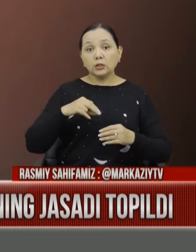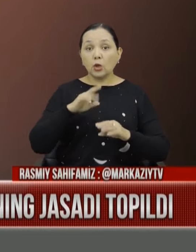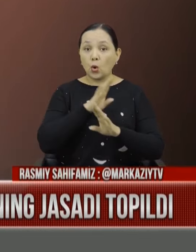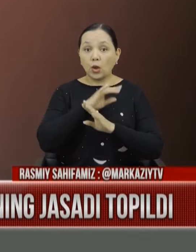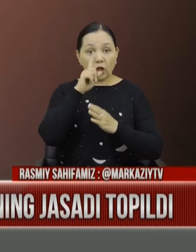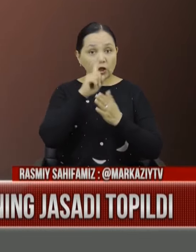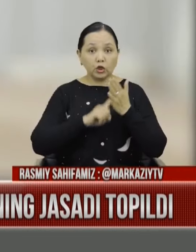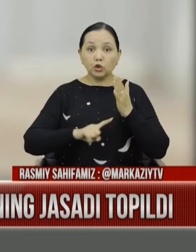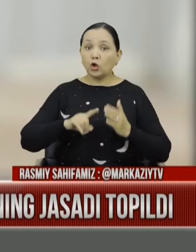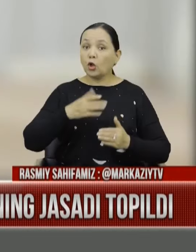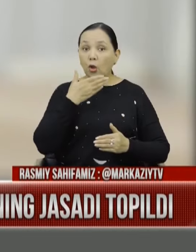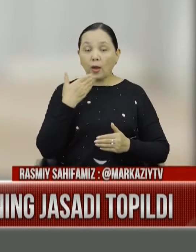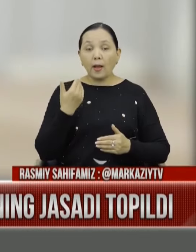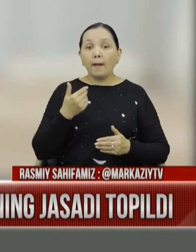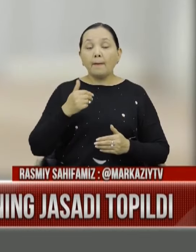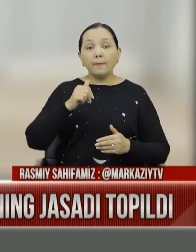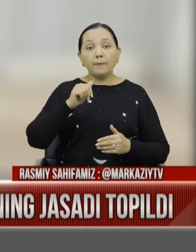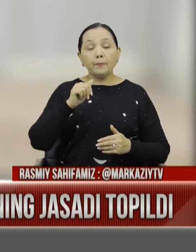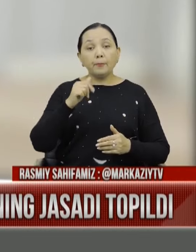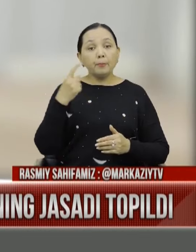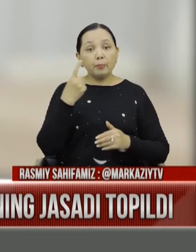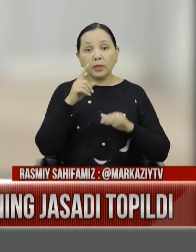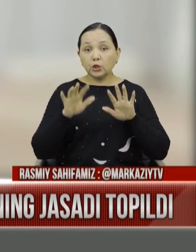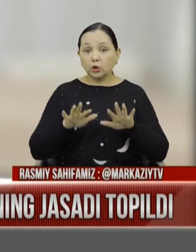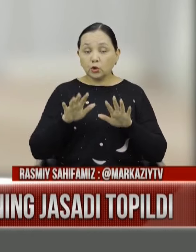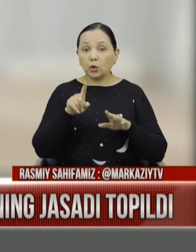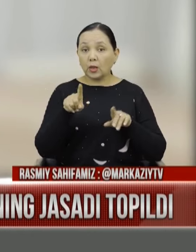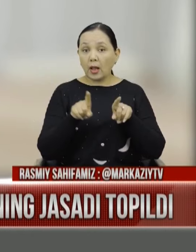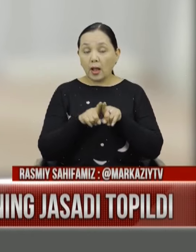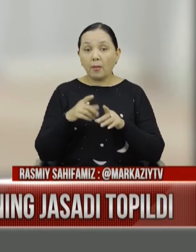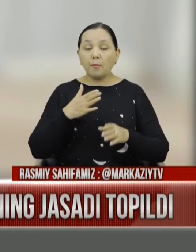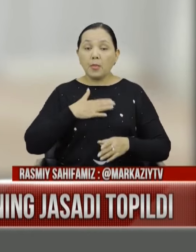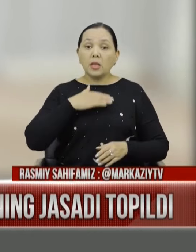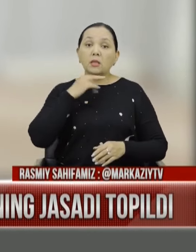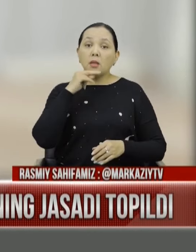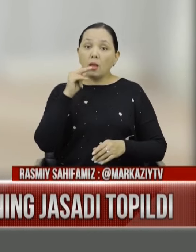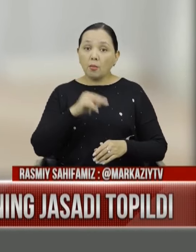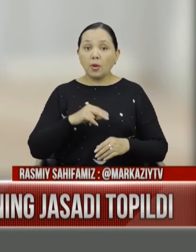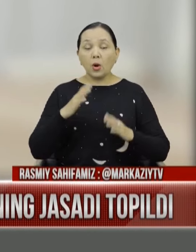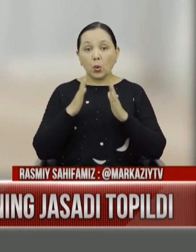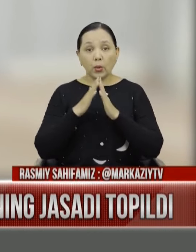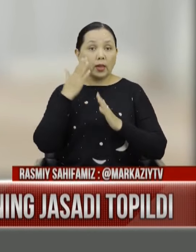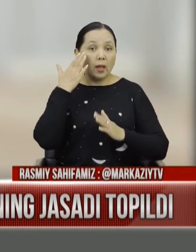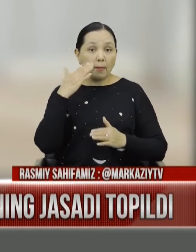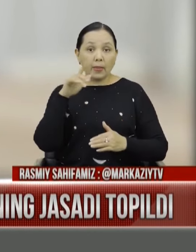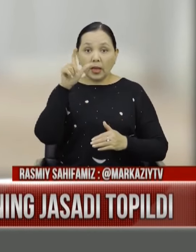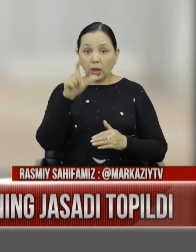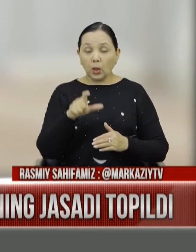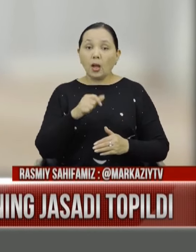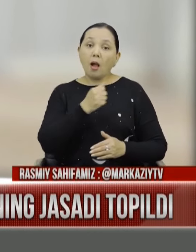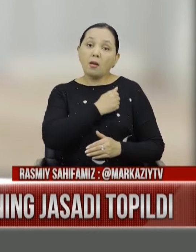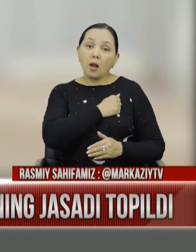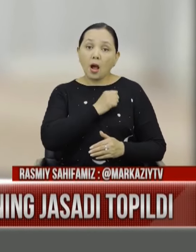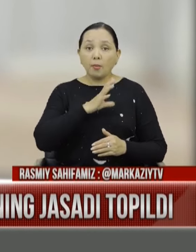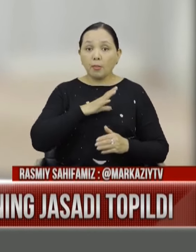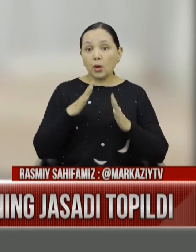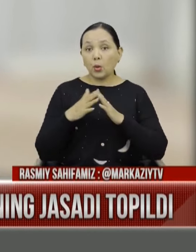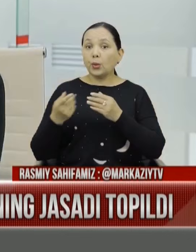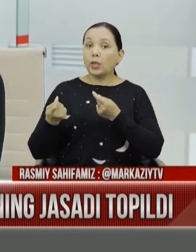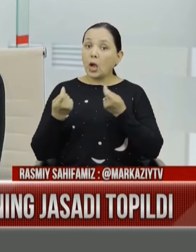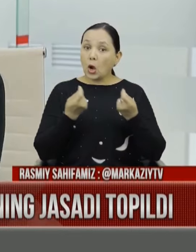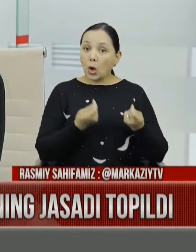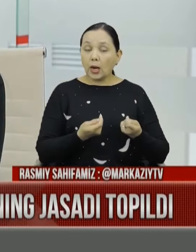ishona olmaydi. Birinchi o'rinda bu narsaga men ham aybdorman. Uyga begona odamga rahmim kelib, uyimga olib